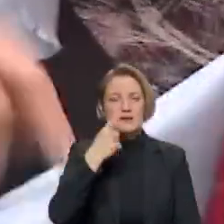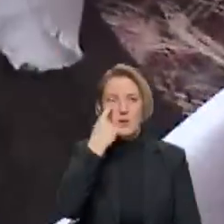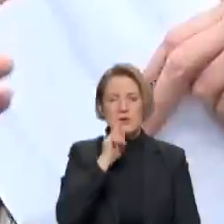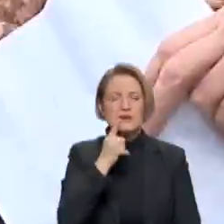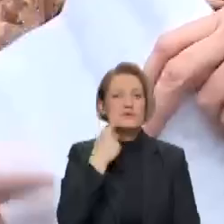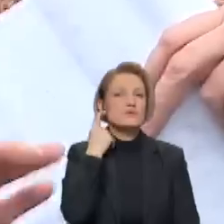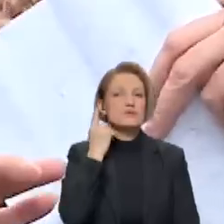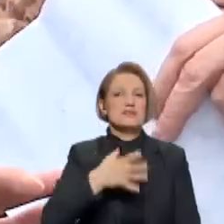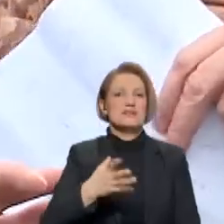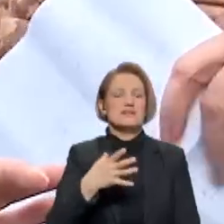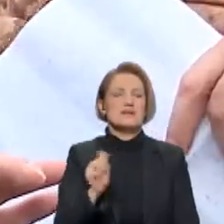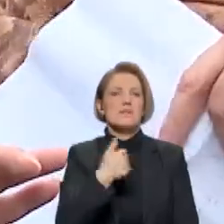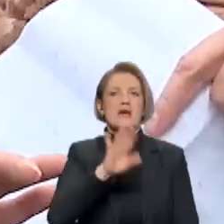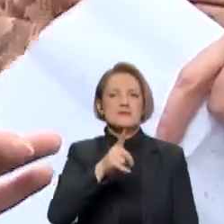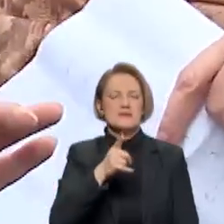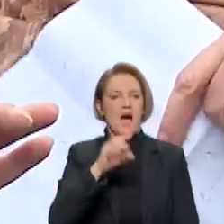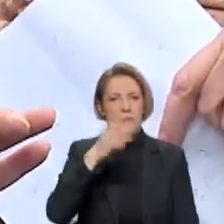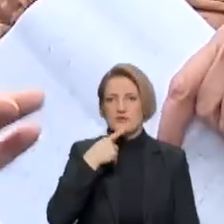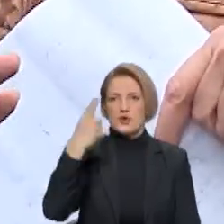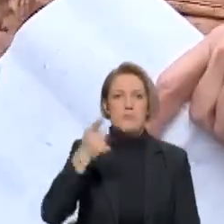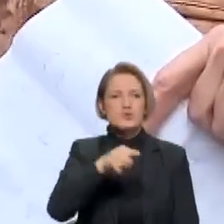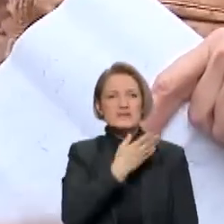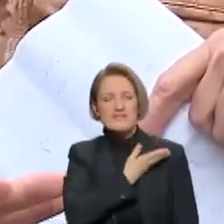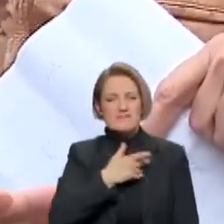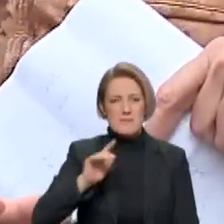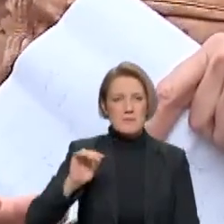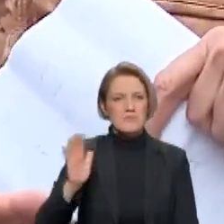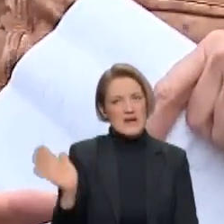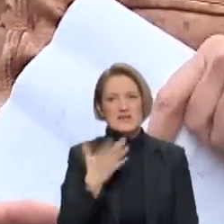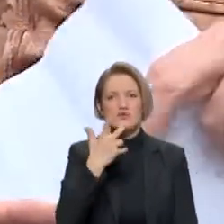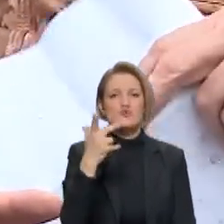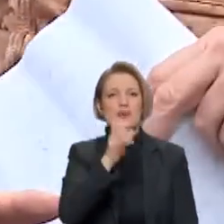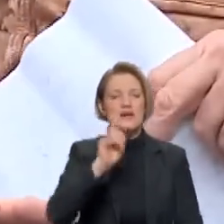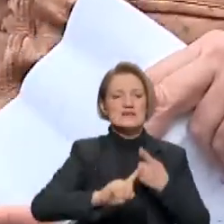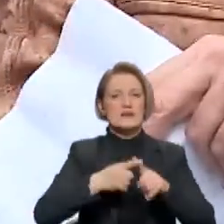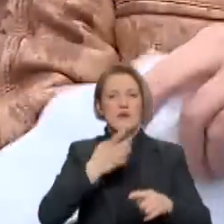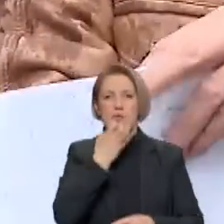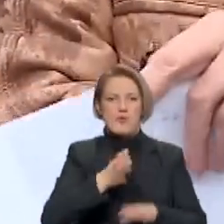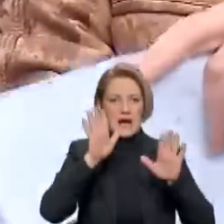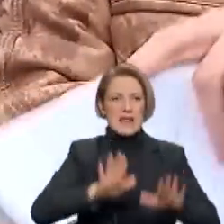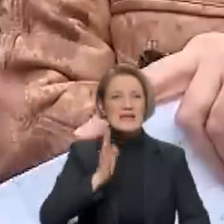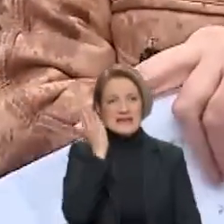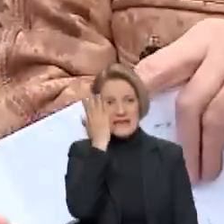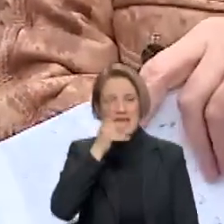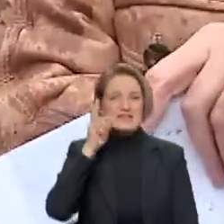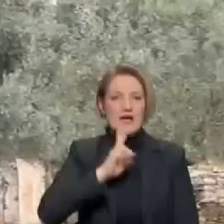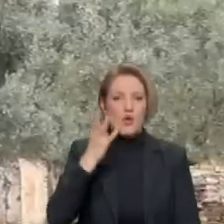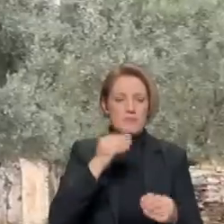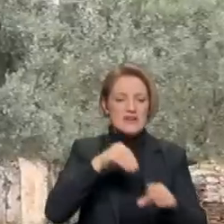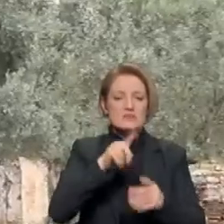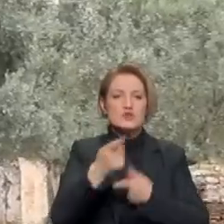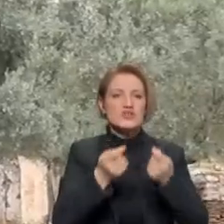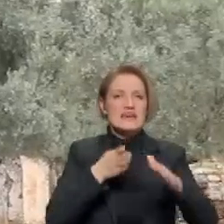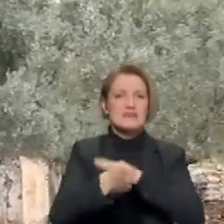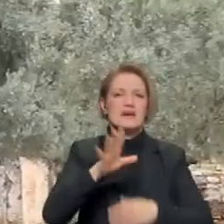AKP'ye söylüyorum. Vazgeçin bu sevdadan. 3-5 aylık siyasi ömrünüz kaldı. Gider ayak birilerini zengin etmek için bu işlere girmeyin.